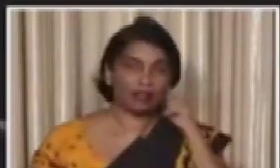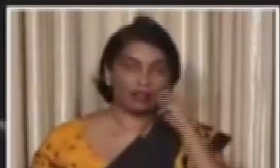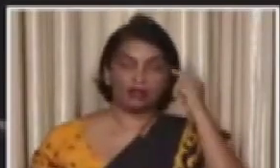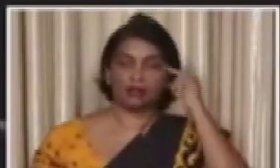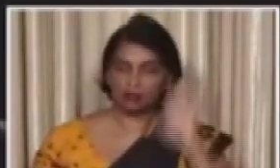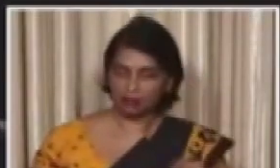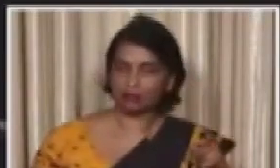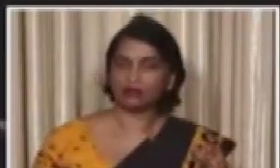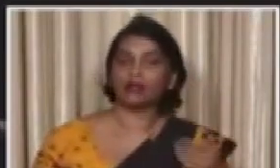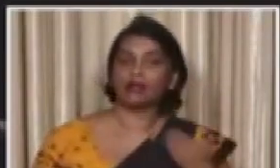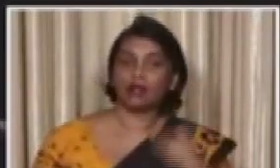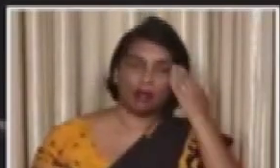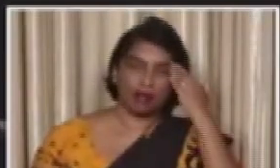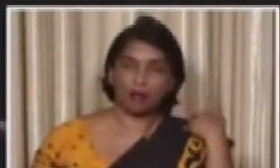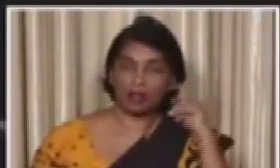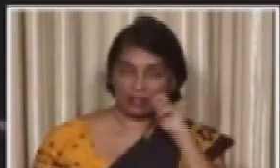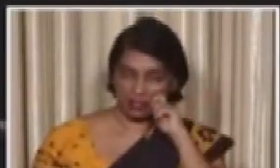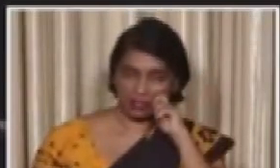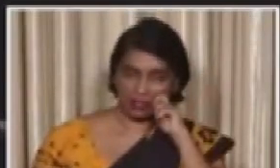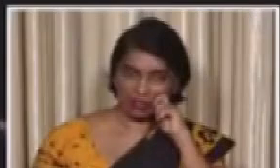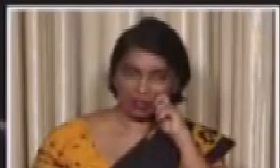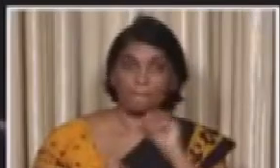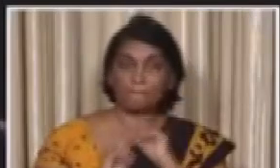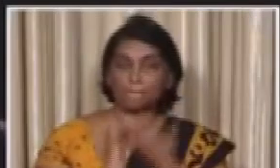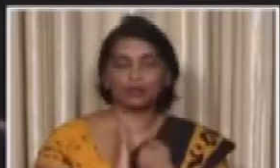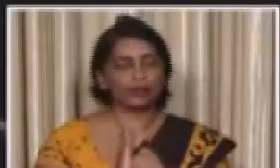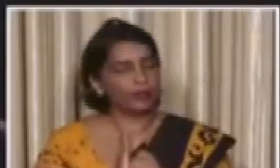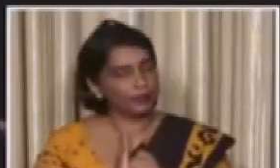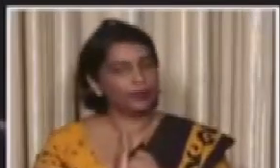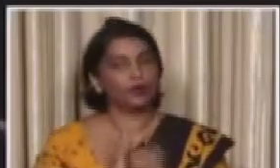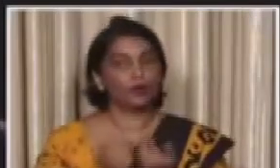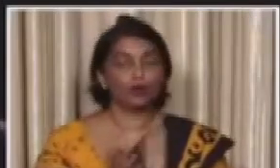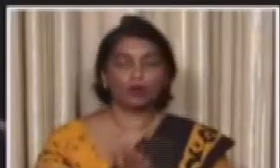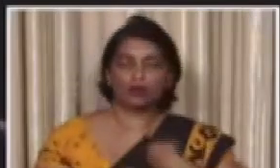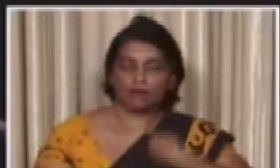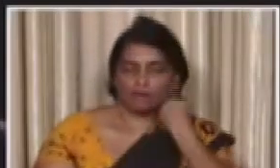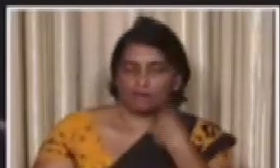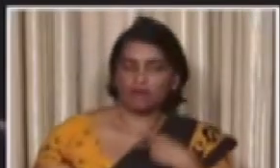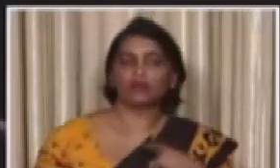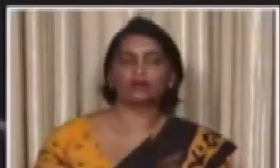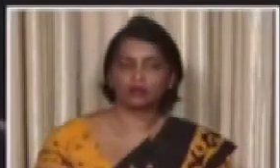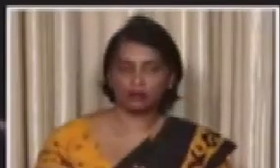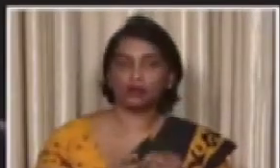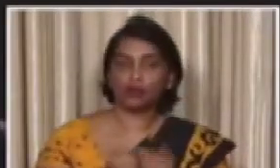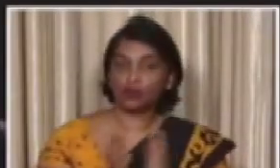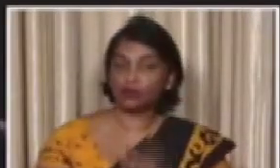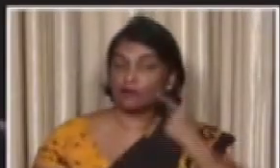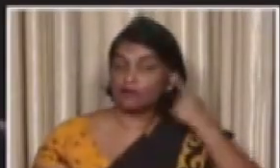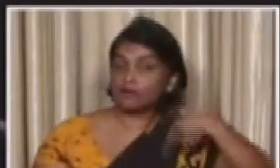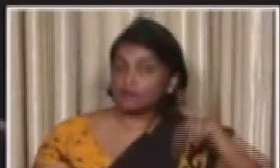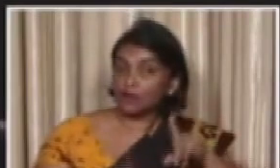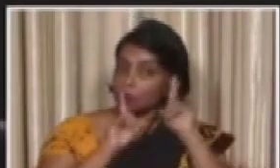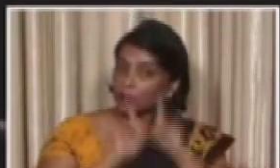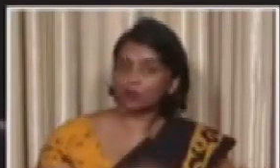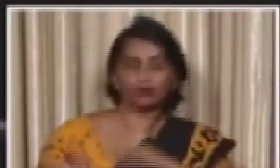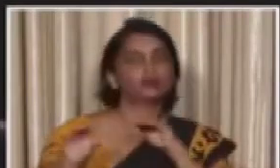කරනවා. මගේ අම්මා තාත්තා ප්‍රතිපත්ති ගරුකව තම හෘද සාක්ෂියට එකගව තමන් විශ්වාස කරන දේ වෙනුවෙන්